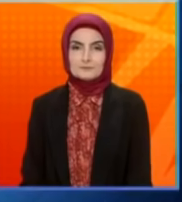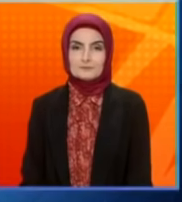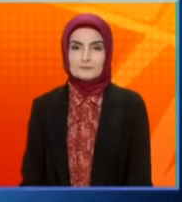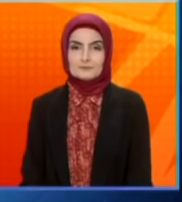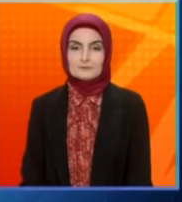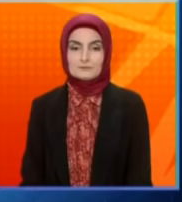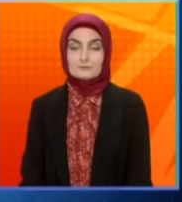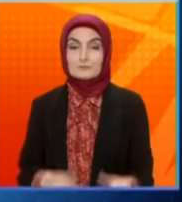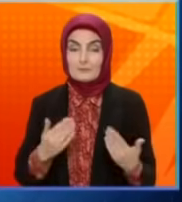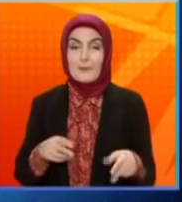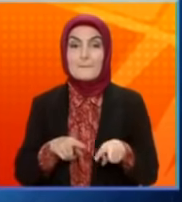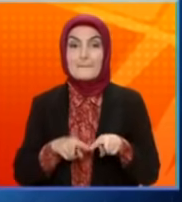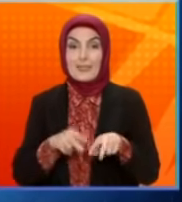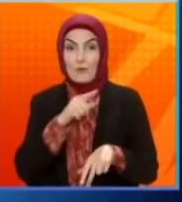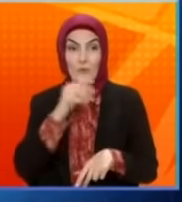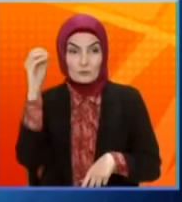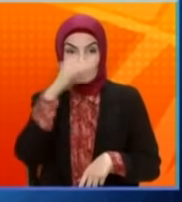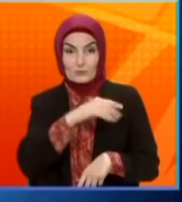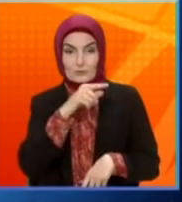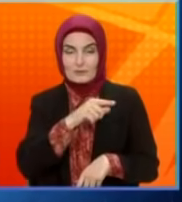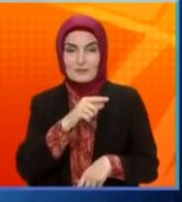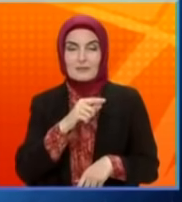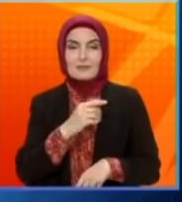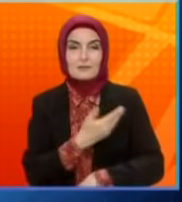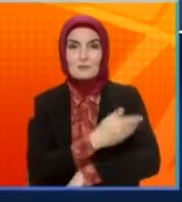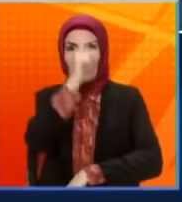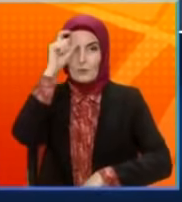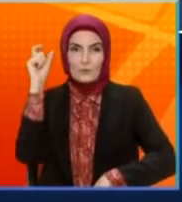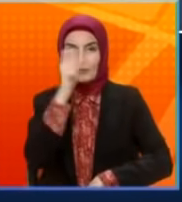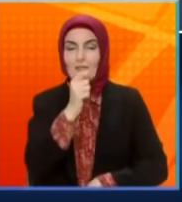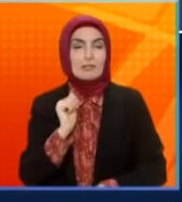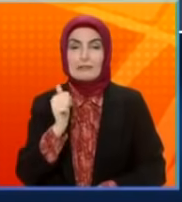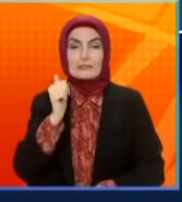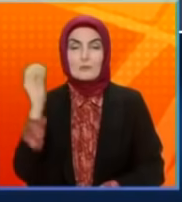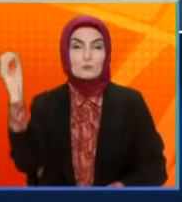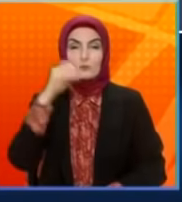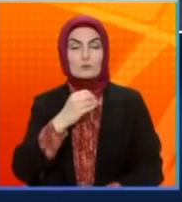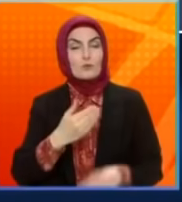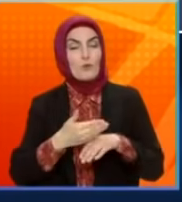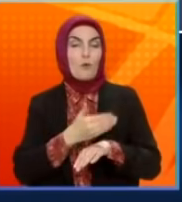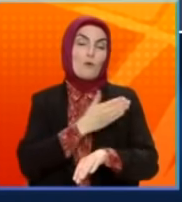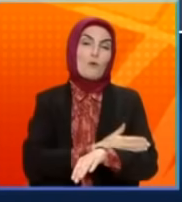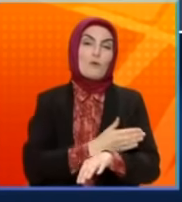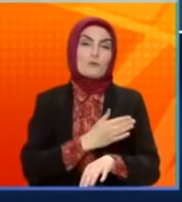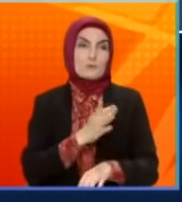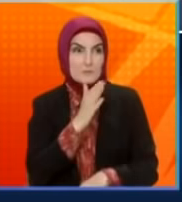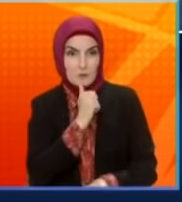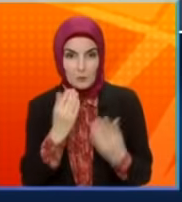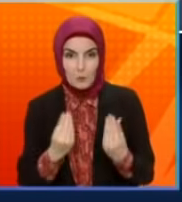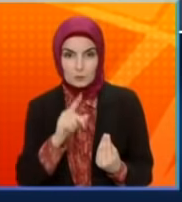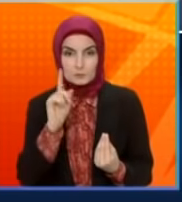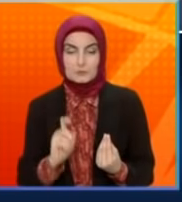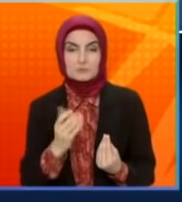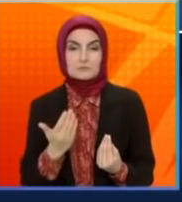görmek mümkün. Peki meteorun ülkemizde ne zaman düşeceğini bilmek mümkün mü? Büyük meteoritlerden diyelim bir